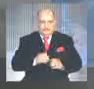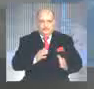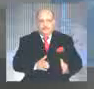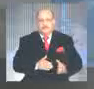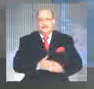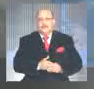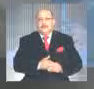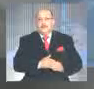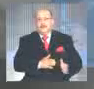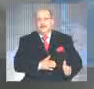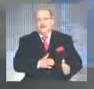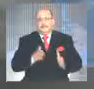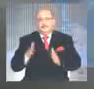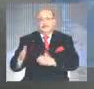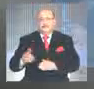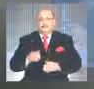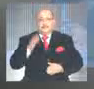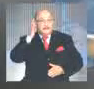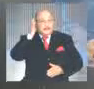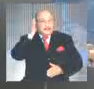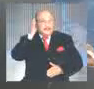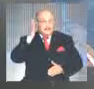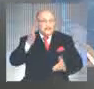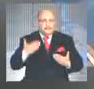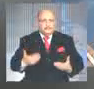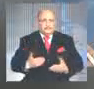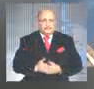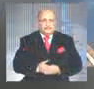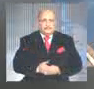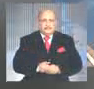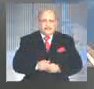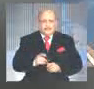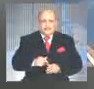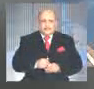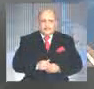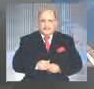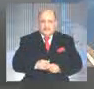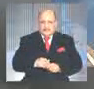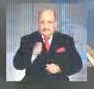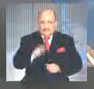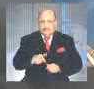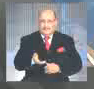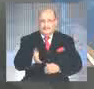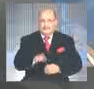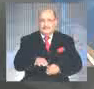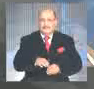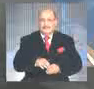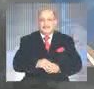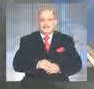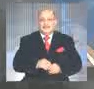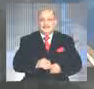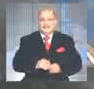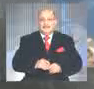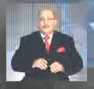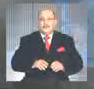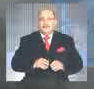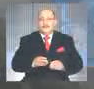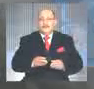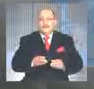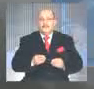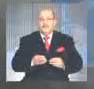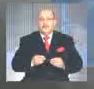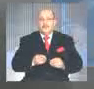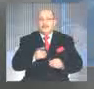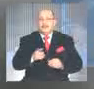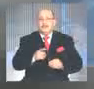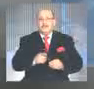وفي القصرين وعلى إثر الأحداث الأخيرة التي أدت إلى استشهاد النقيب يوسف الدريدي، نظم الأهالي وقفة مساندة لمجهودات قوات الأمن